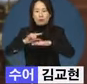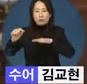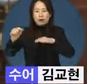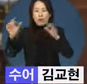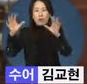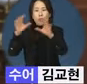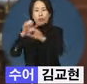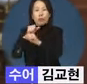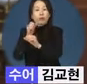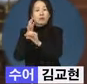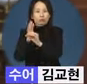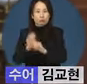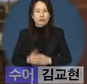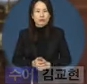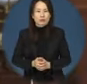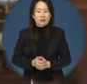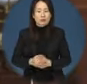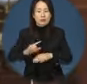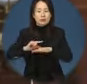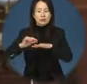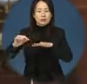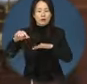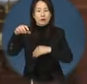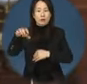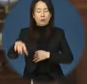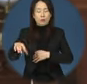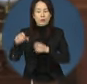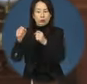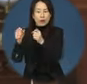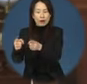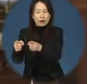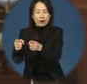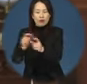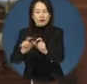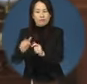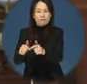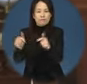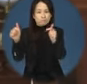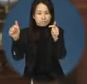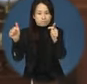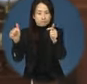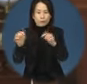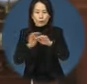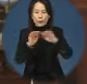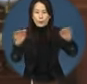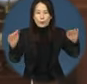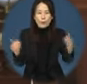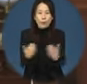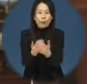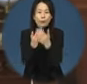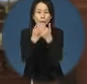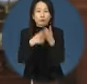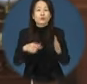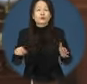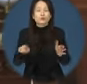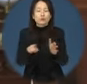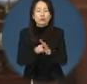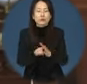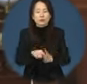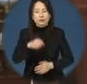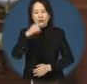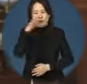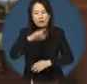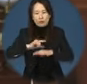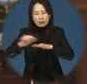하지 않습니까 이 지방의 썬 기회를 더 확대하고 균형 발전을 하기 위해서는 단순한